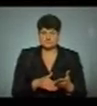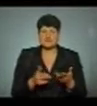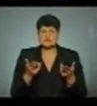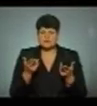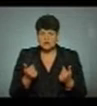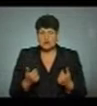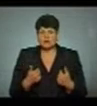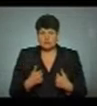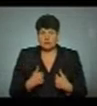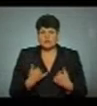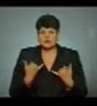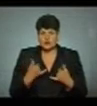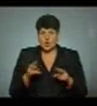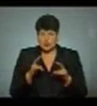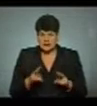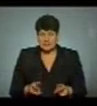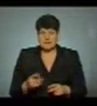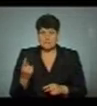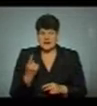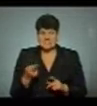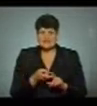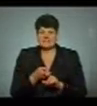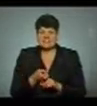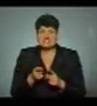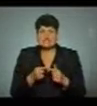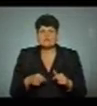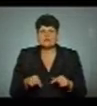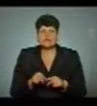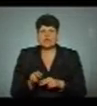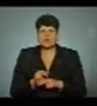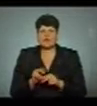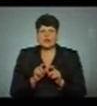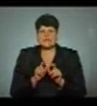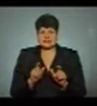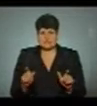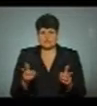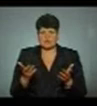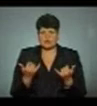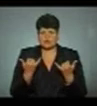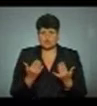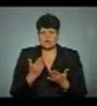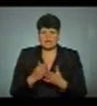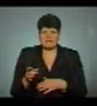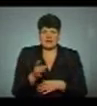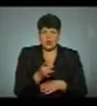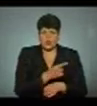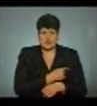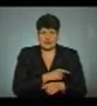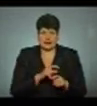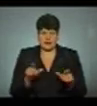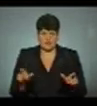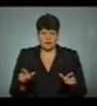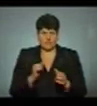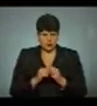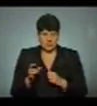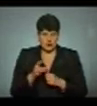що ми сьогодні розглядаємо, перше, це всі інфекційні відділення в лікувальних закладах, які сьогодні є в районних лікарнях. До речі, в кожній